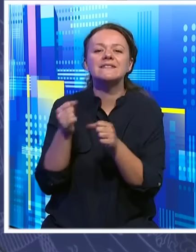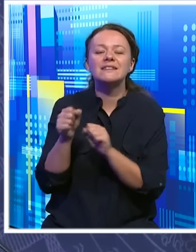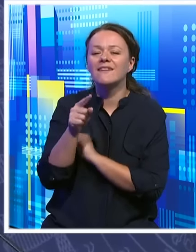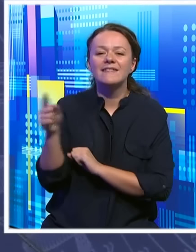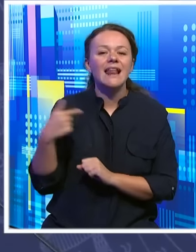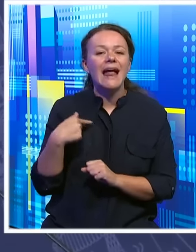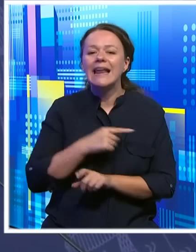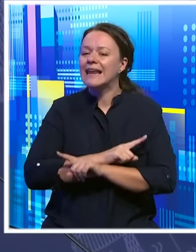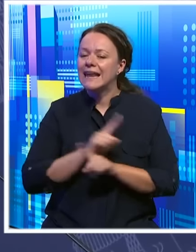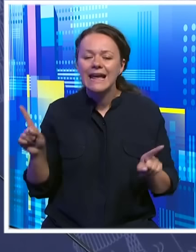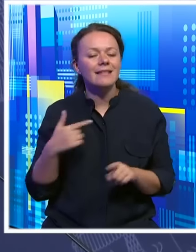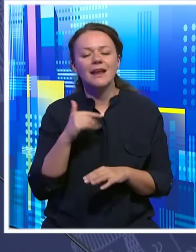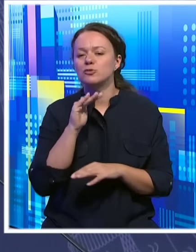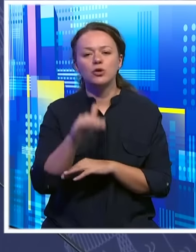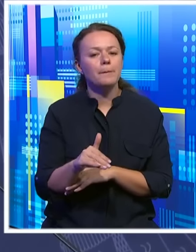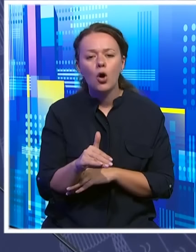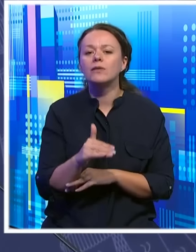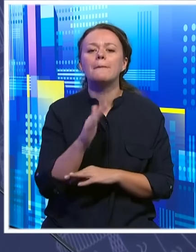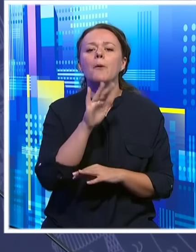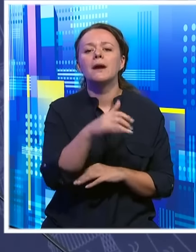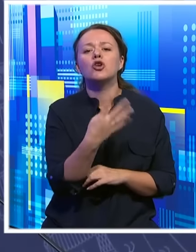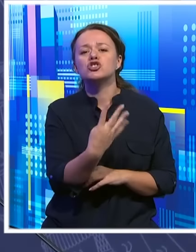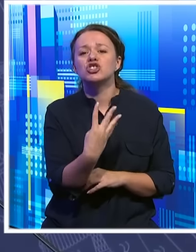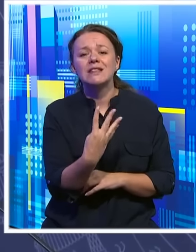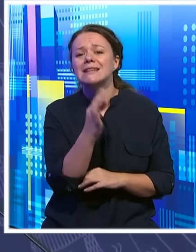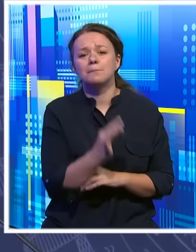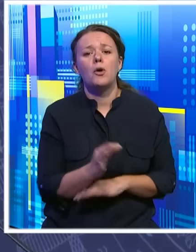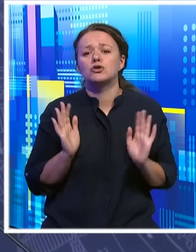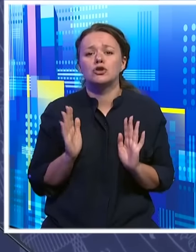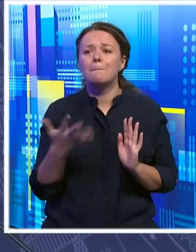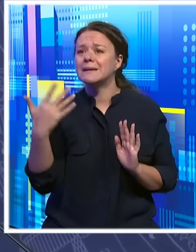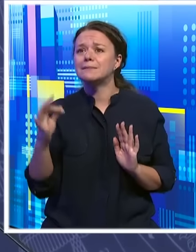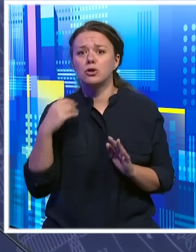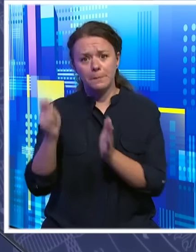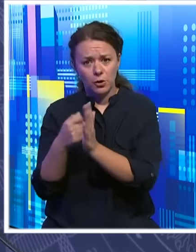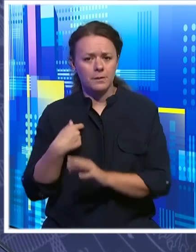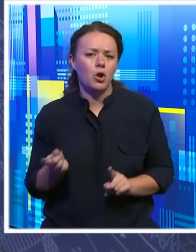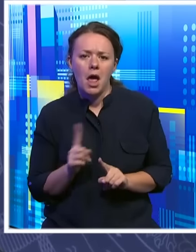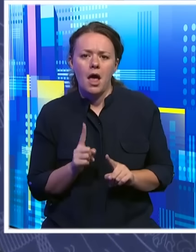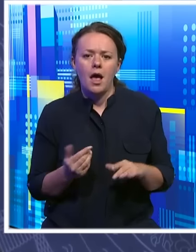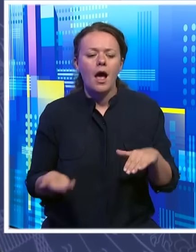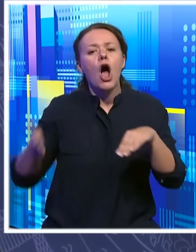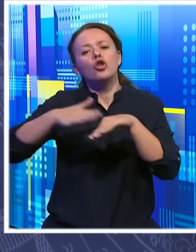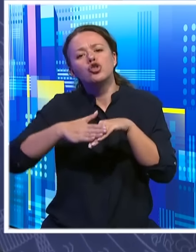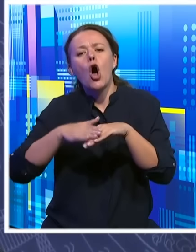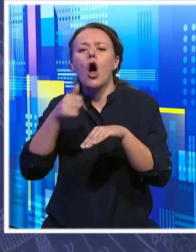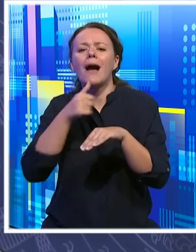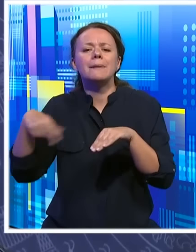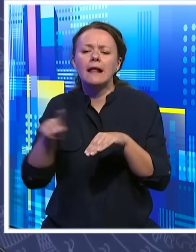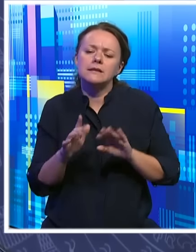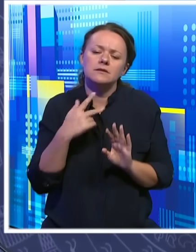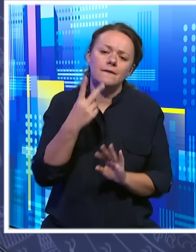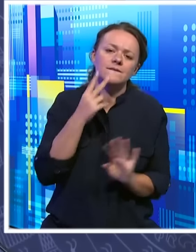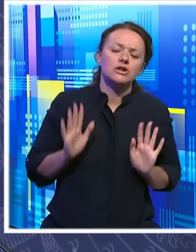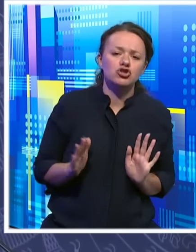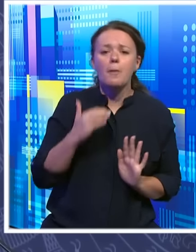prodamo bilo šta preko 40%, ne 50% ili ne znam šta. Da li ćemo da idemo na dokapitalizaciju? Videćemo. Ako nam bude